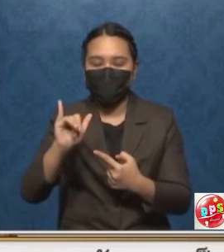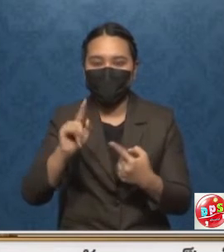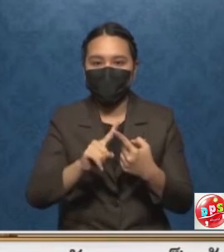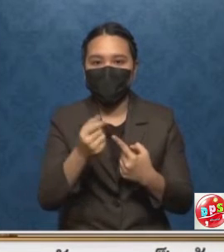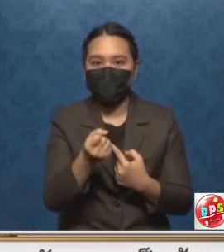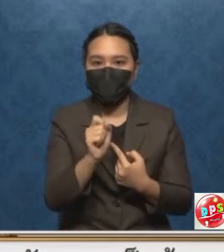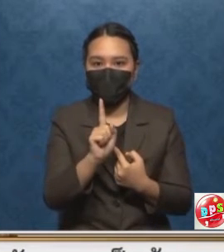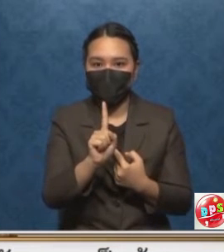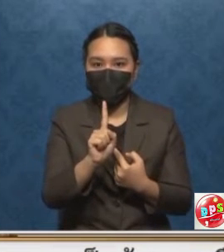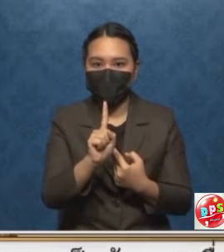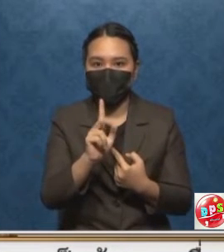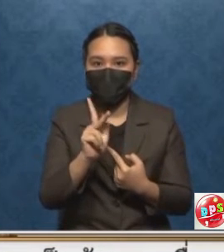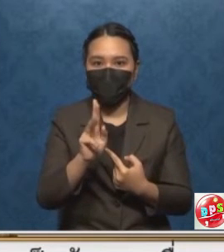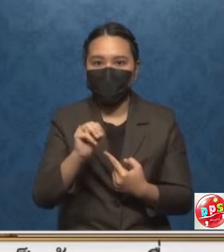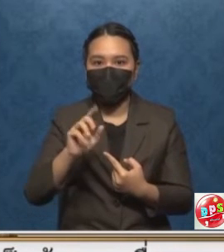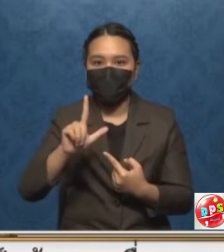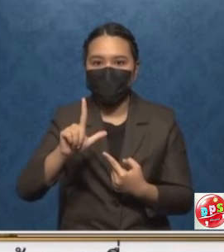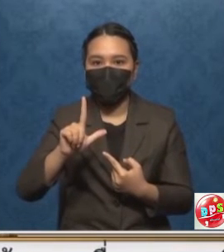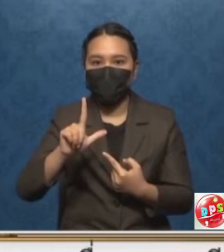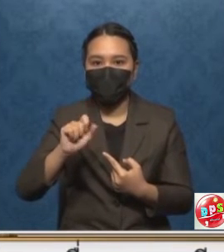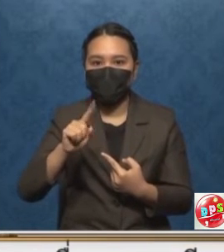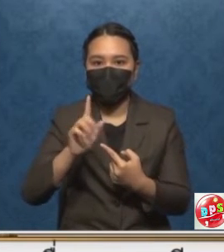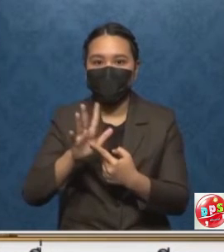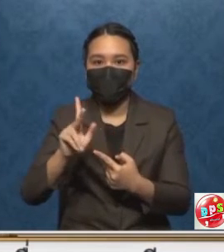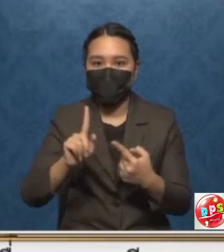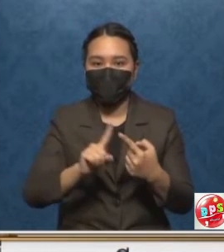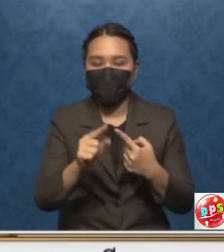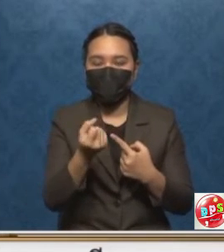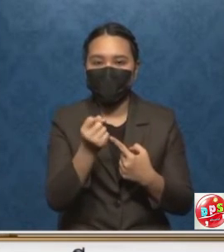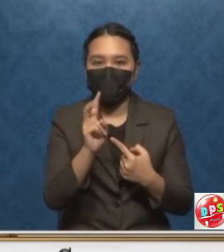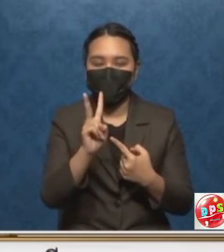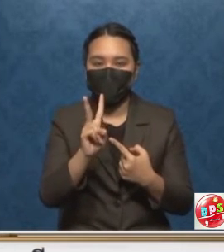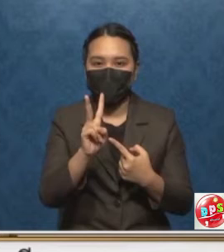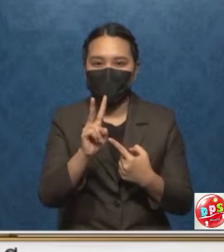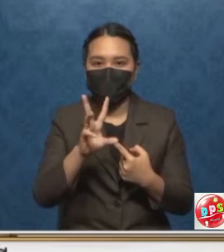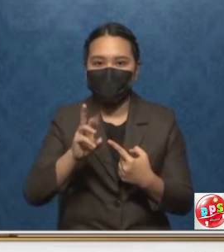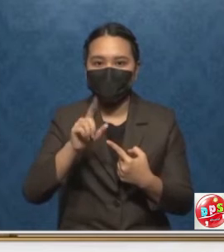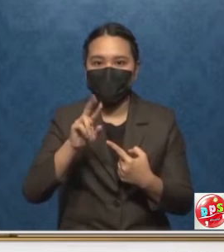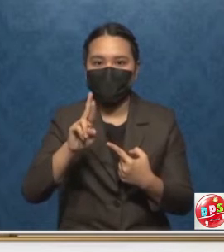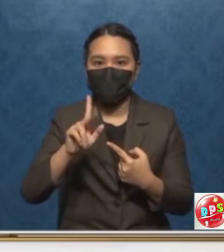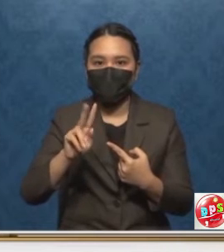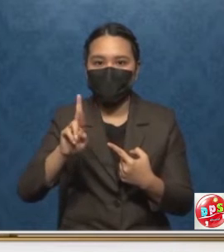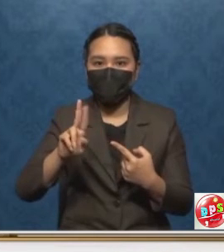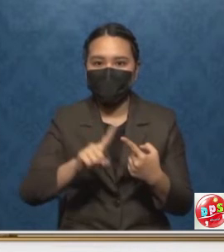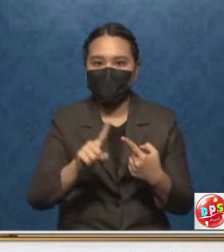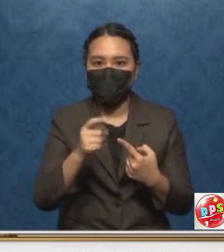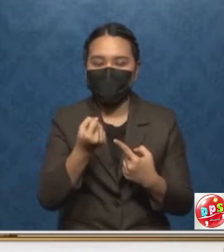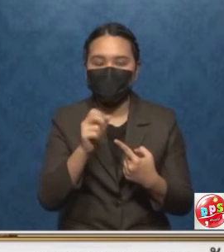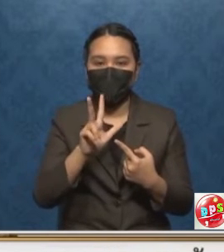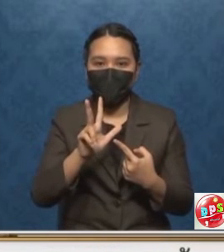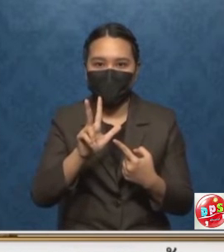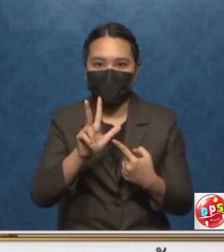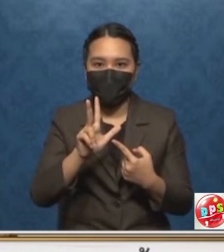11. นายกระมวลศักร รีวามะ12. นายวีรากร คำประกอบ13.